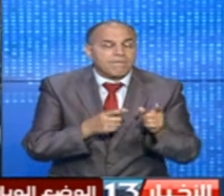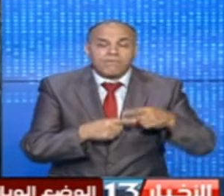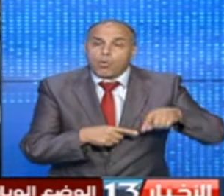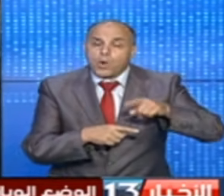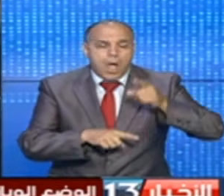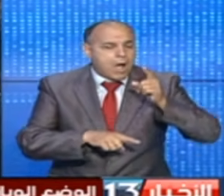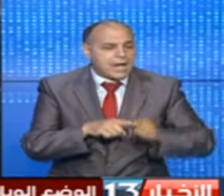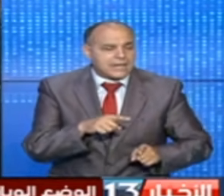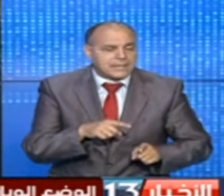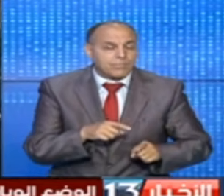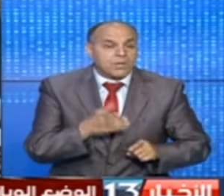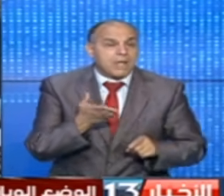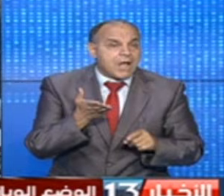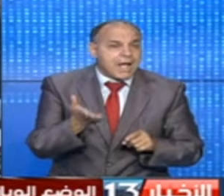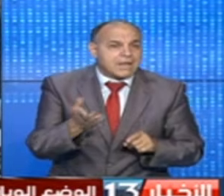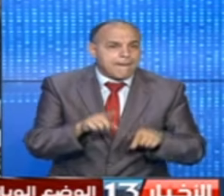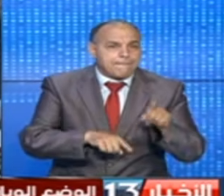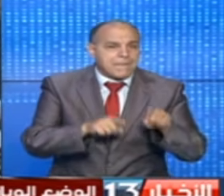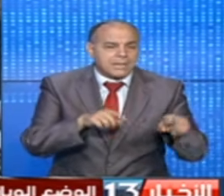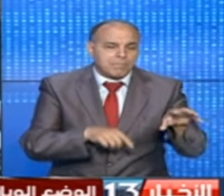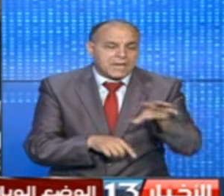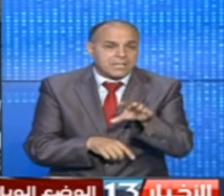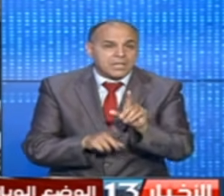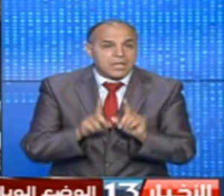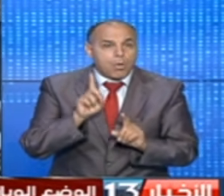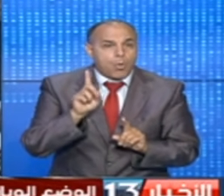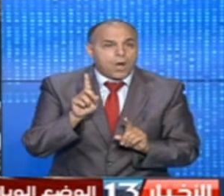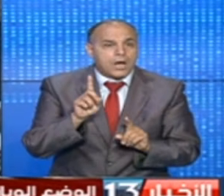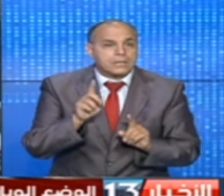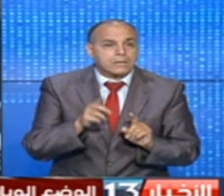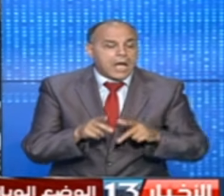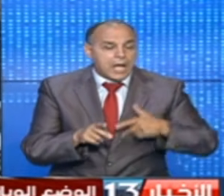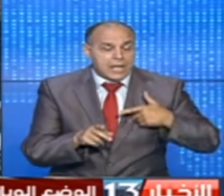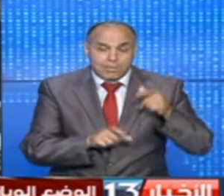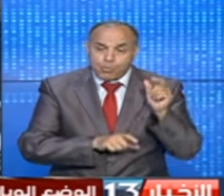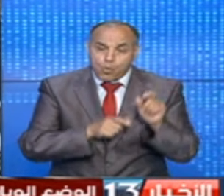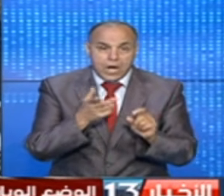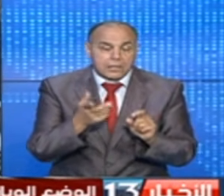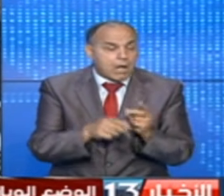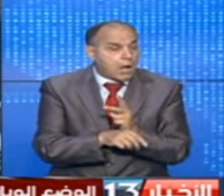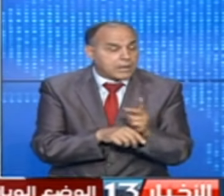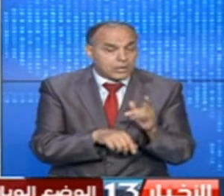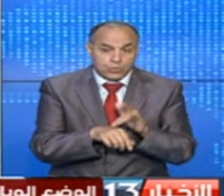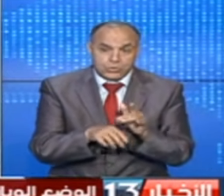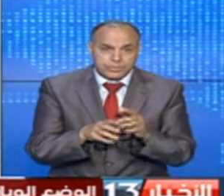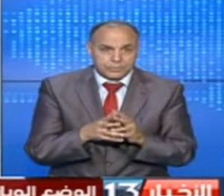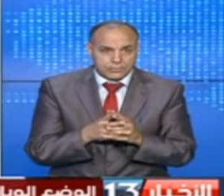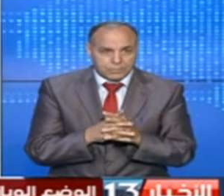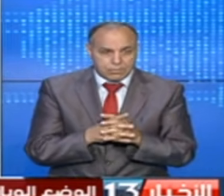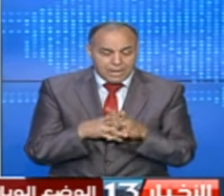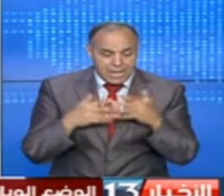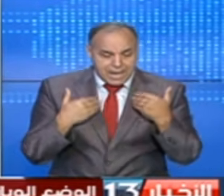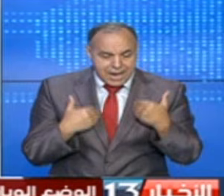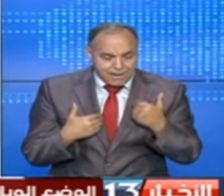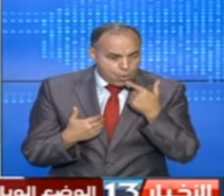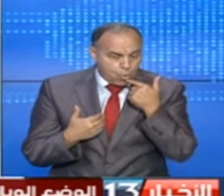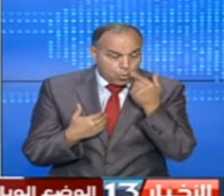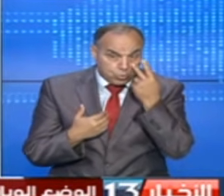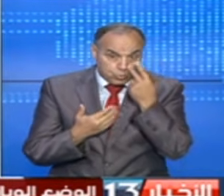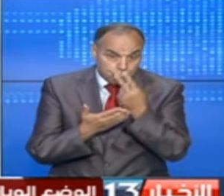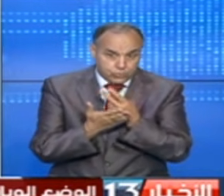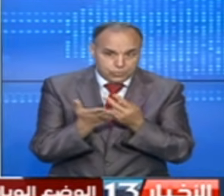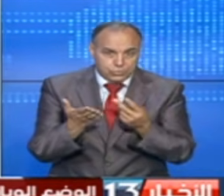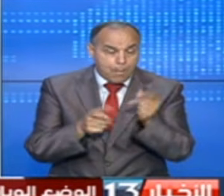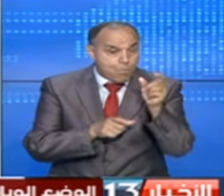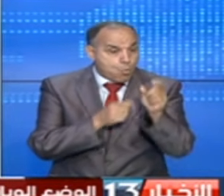الصحي الموجه والشامل في بعض المناطق وتعريض حياة المواطنين للخطر. احنا الحق اللي لاحظناه هو